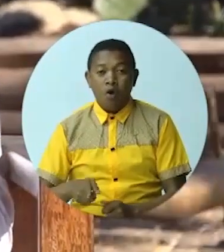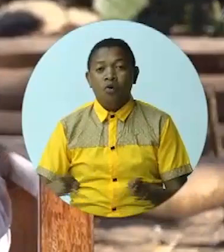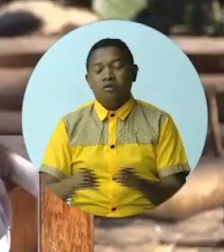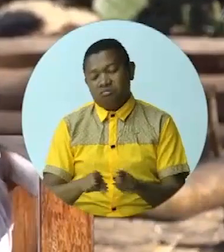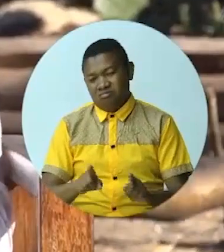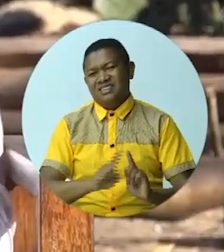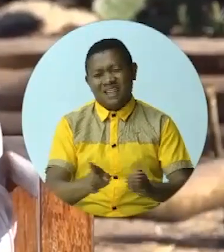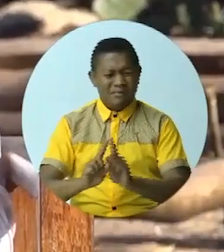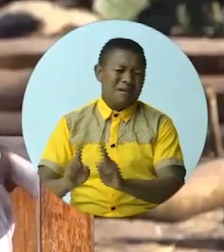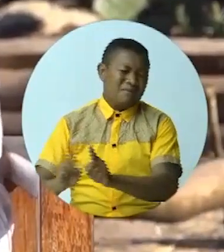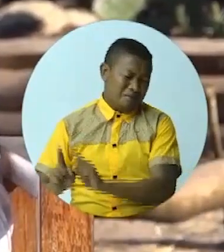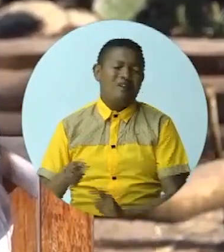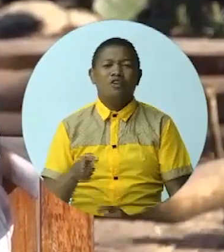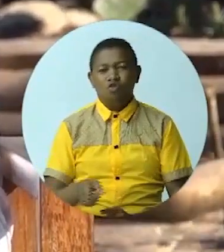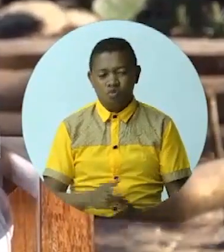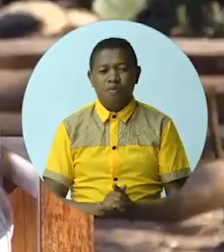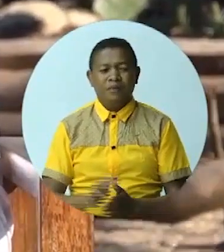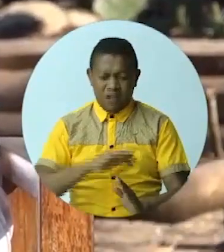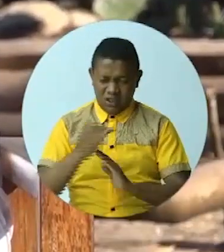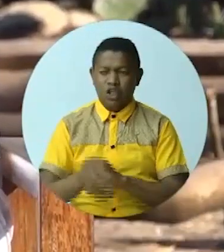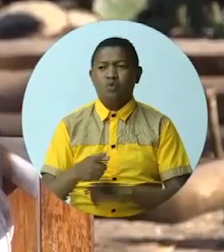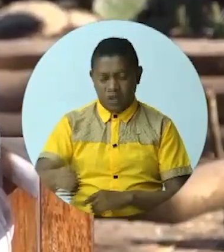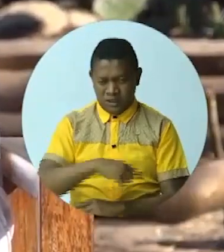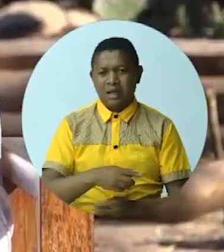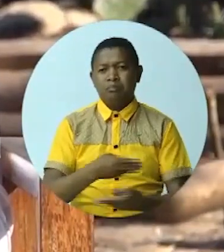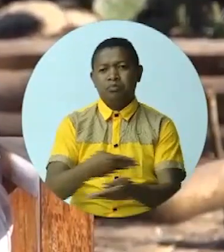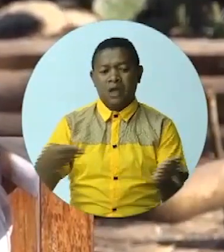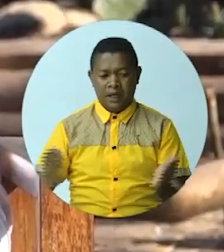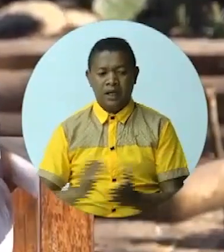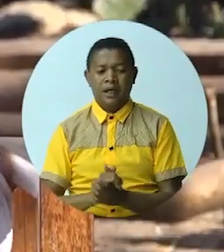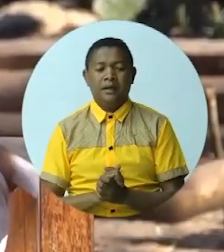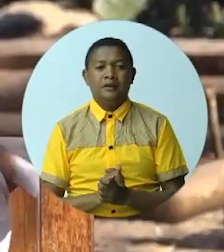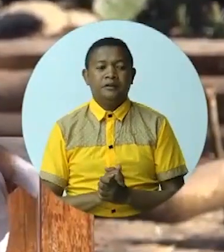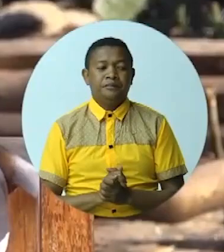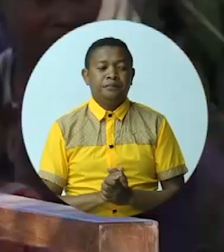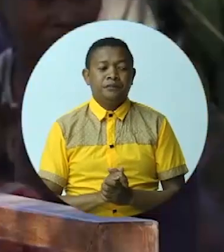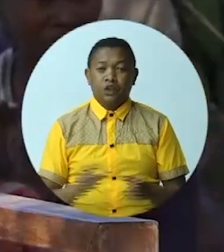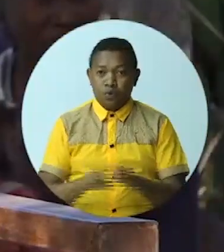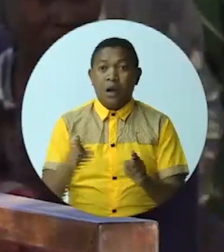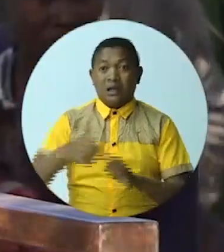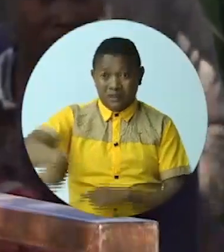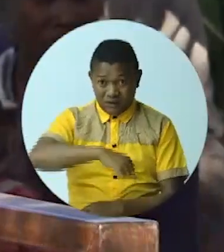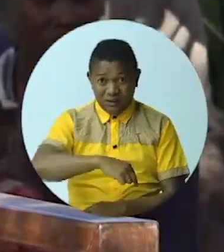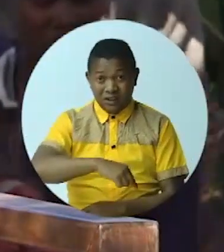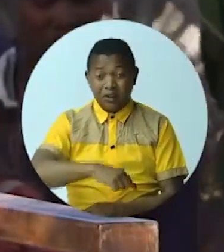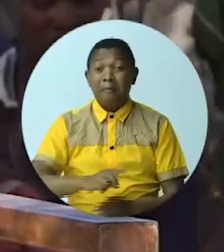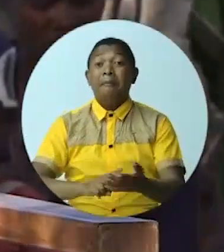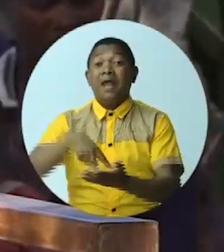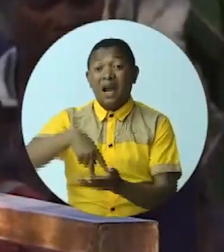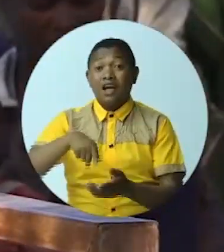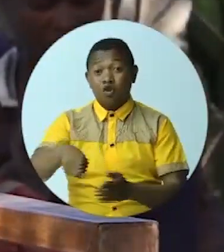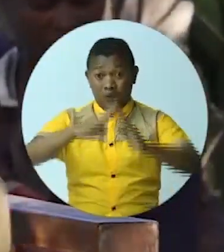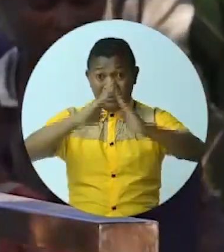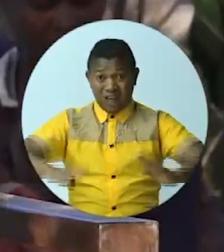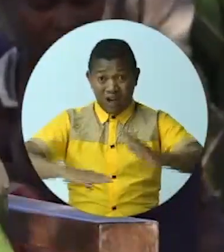a no ataotsika omentsika dia ametrakitsika ny oa toby